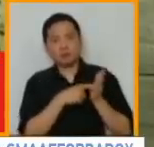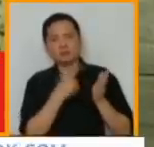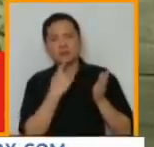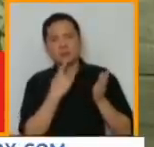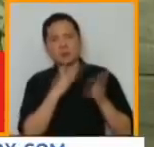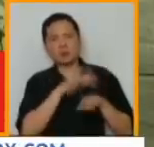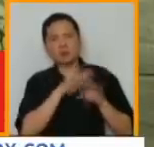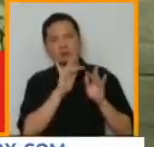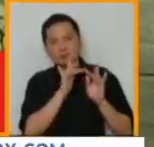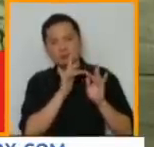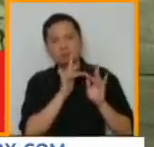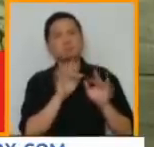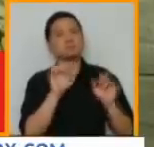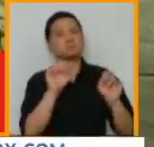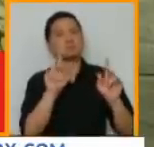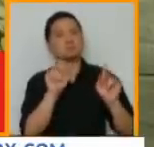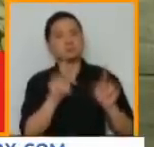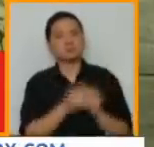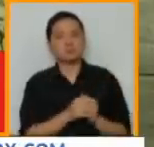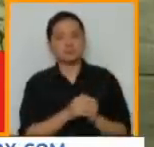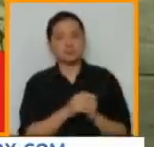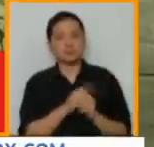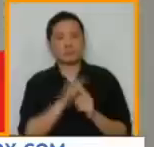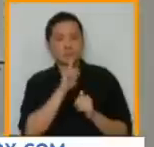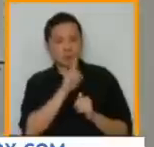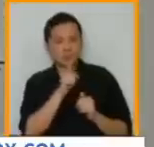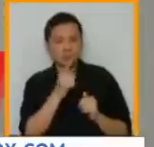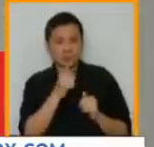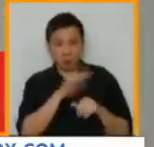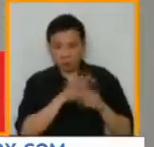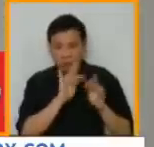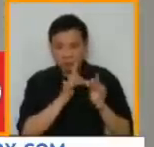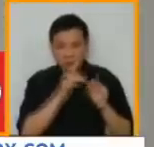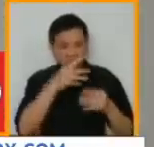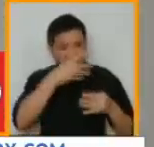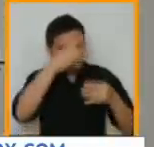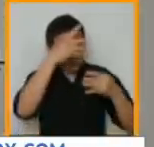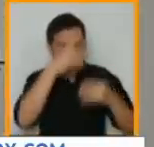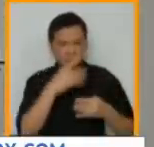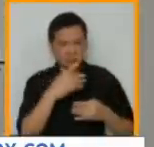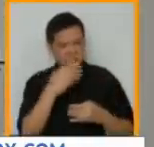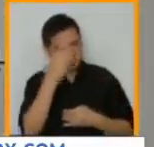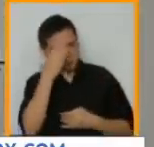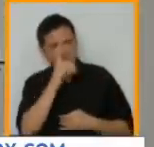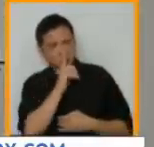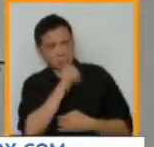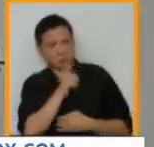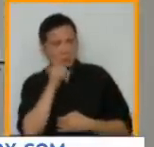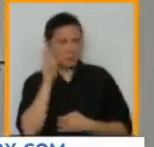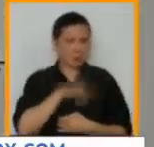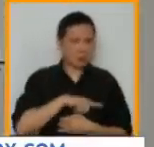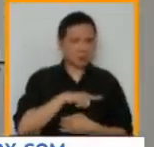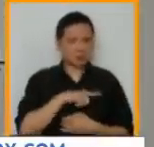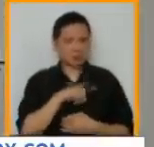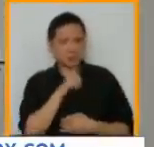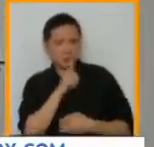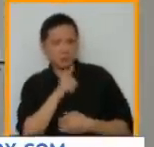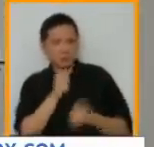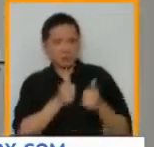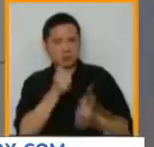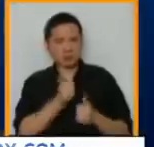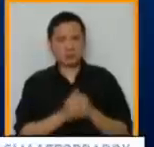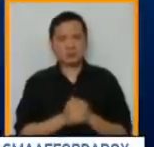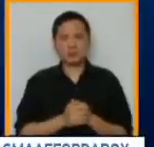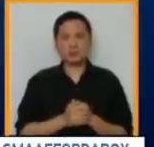online, hindi mo makikita doon kung peke talaga yung dokumento. Ang umano'y pekeng doktor, nagreseta pa ng gamot sa dalawang